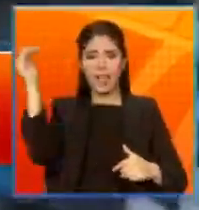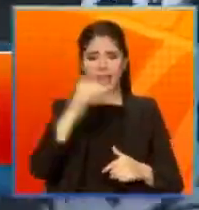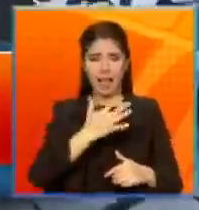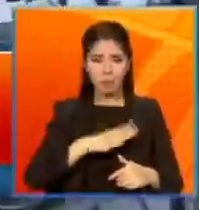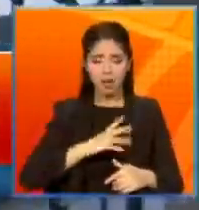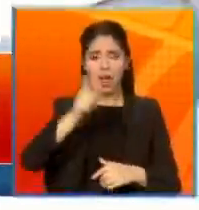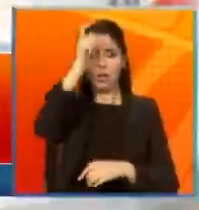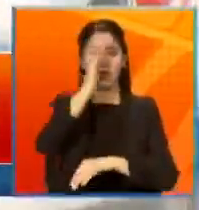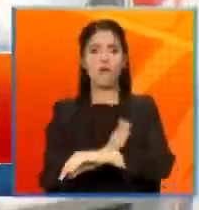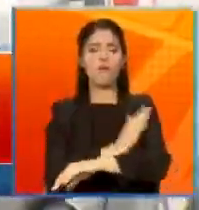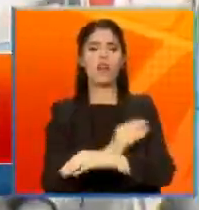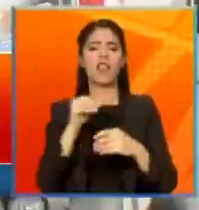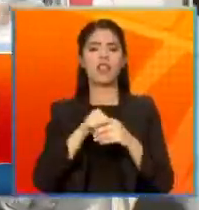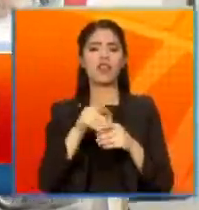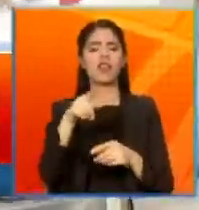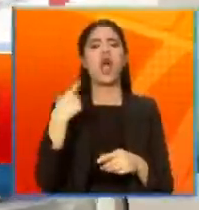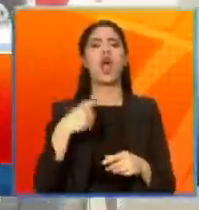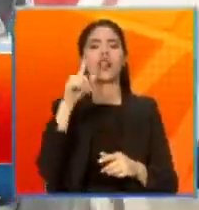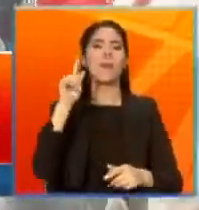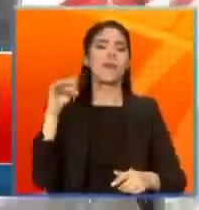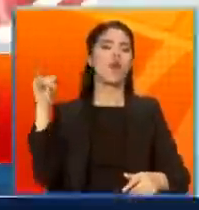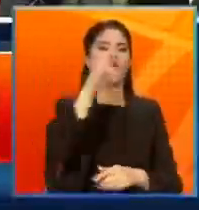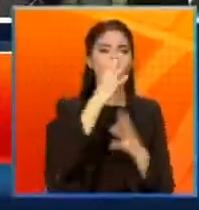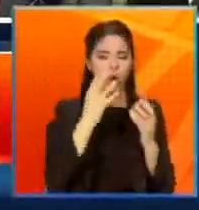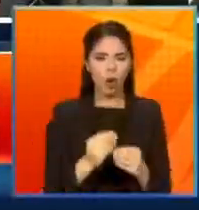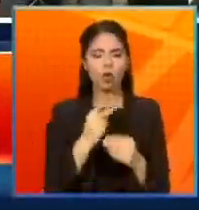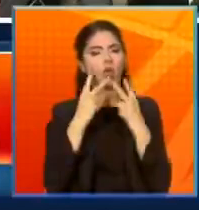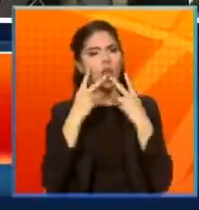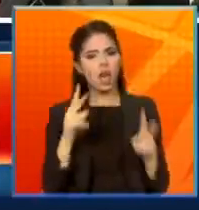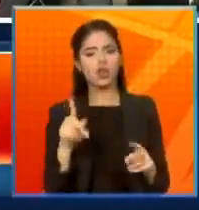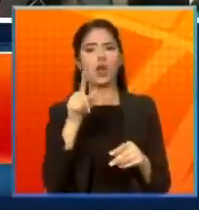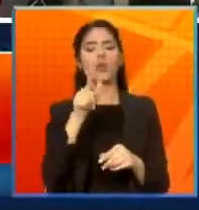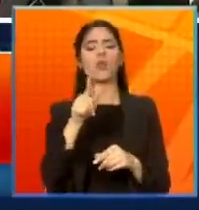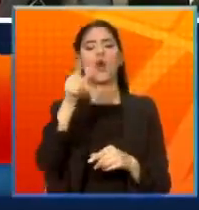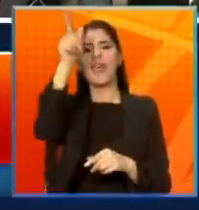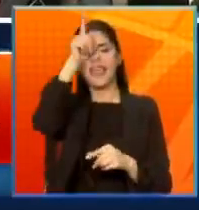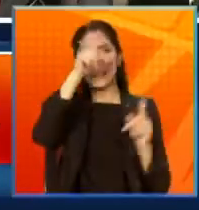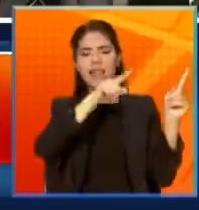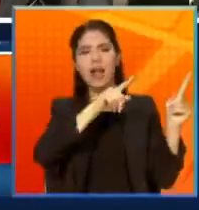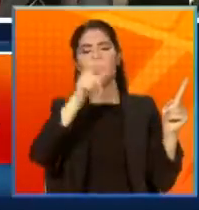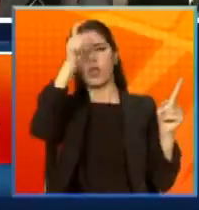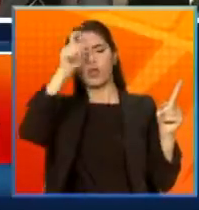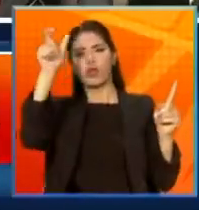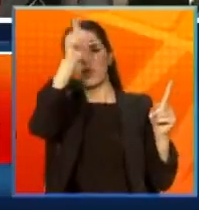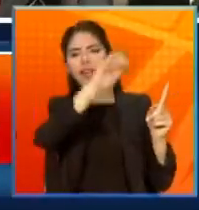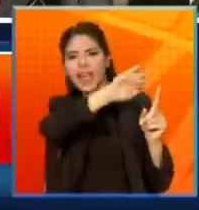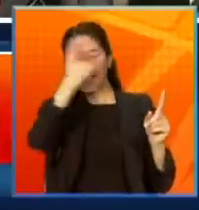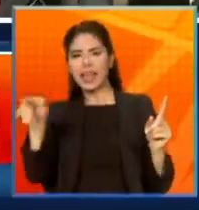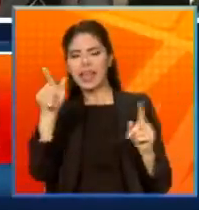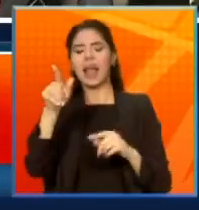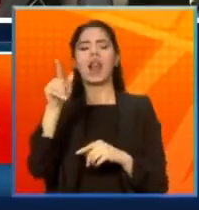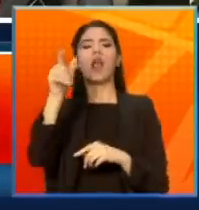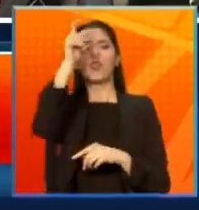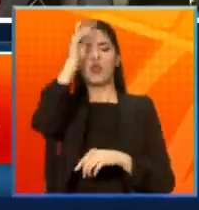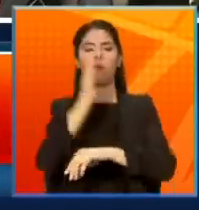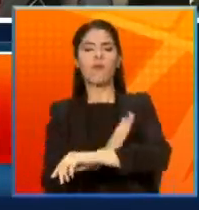vatandaşları için özel bir sefer düzenlendiğini belirterek, İran'dan bu seferle ülkemize gelen Türk vatandaşları 14 gün